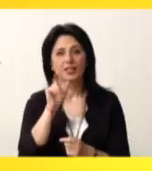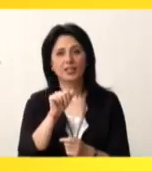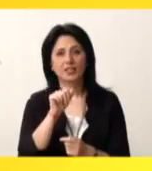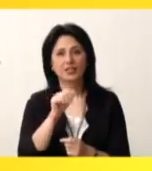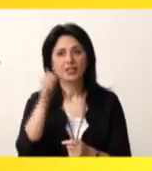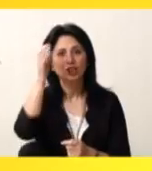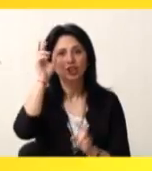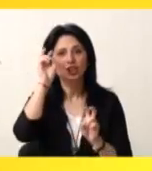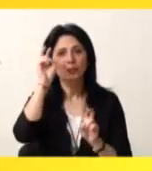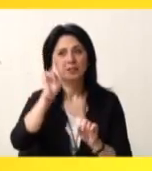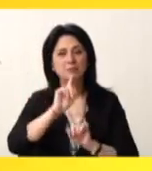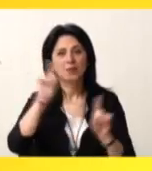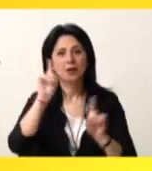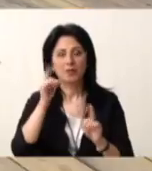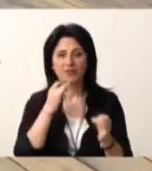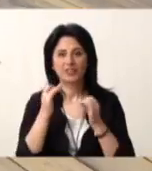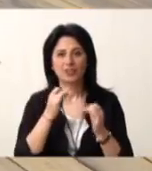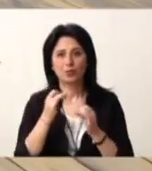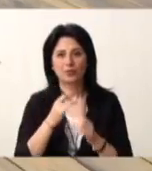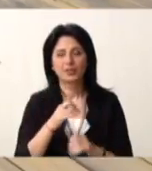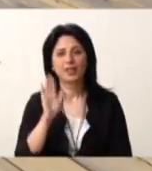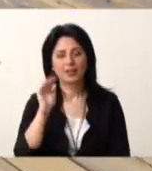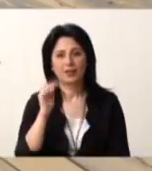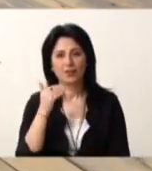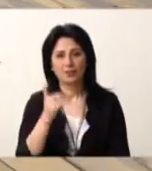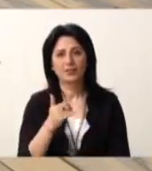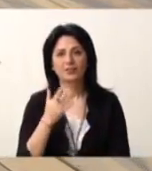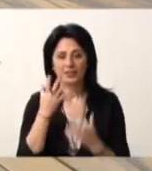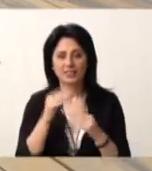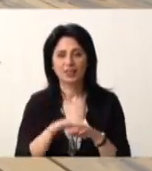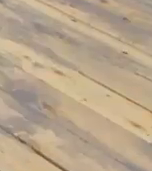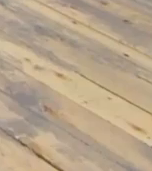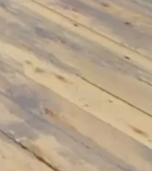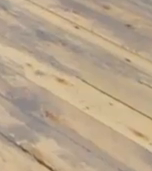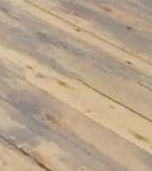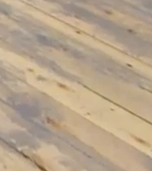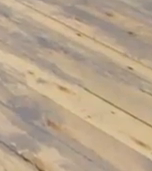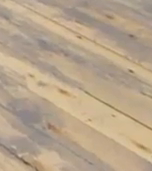შემეცნების თავისებურებებზე ვისაუბრებთ. მოკლედ ნახვამდის დღესასწაულს გისურვებთ.